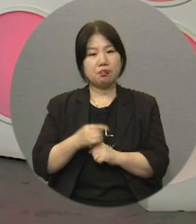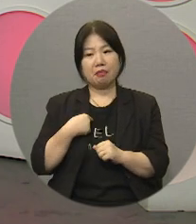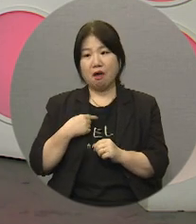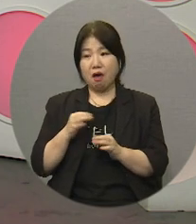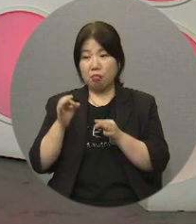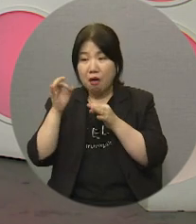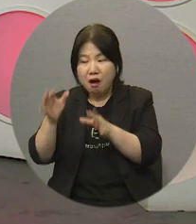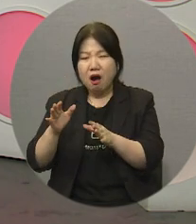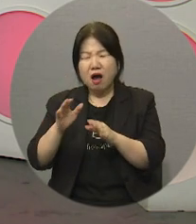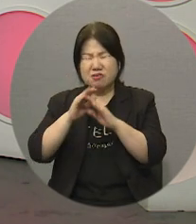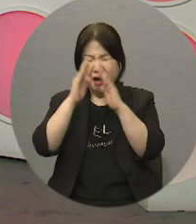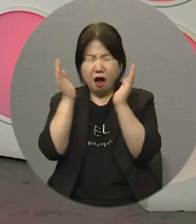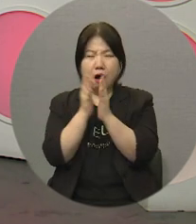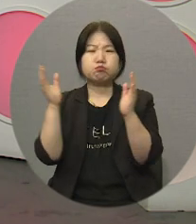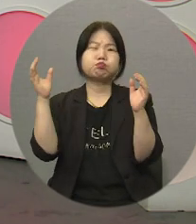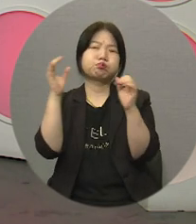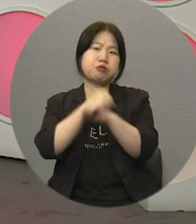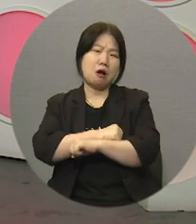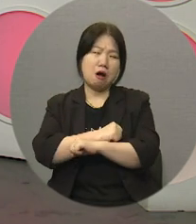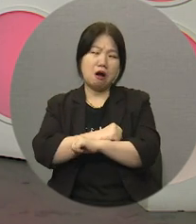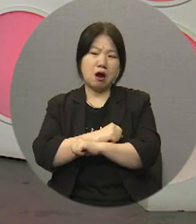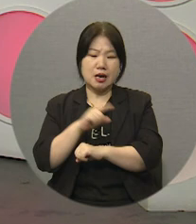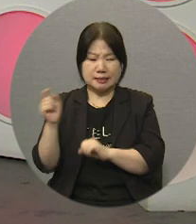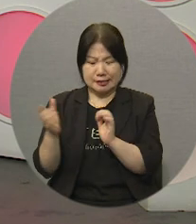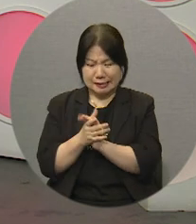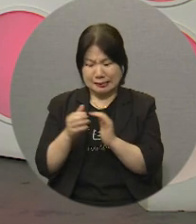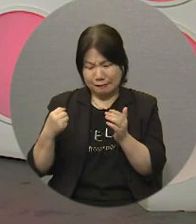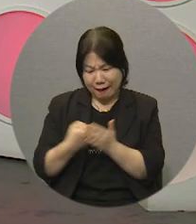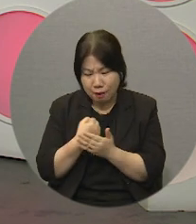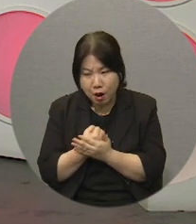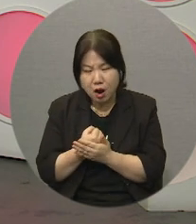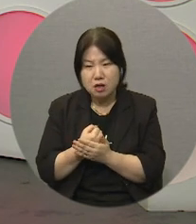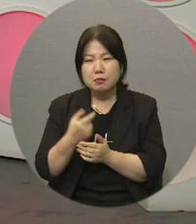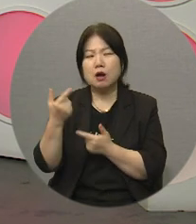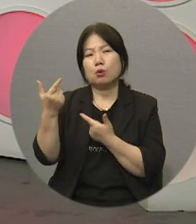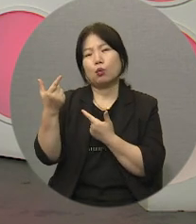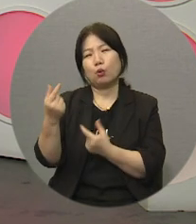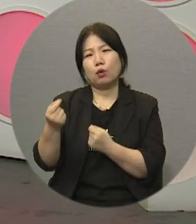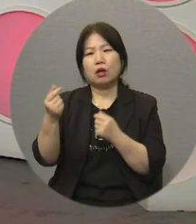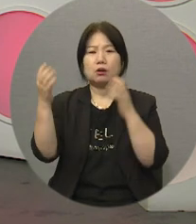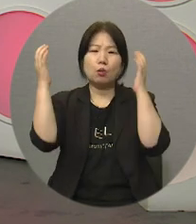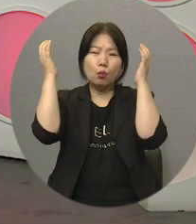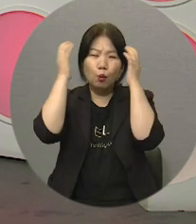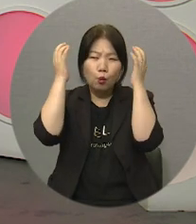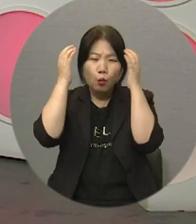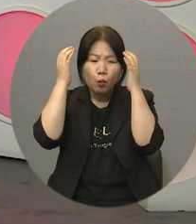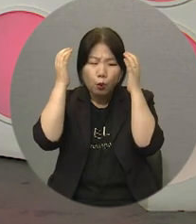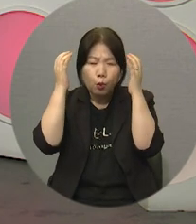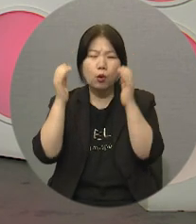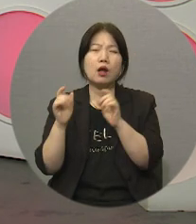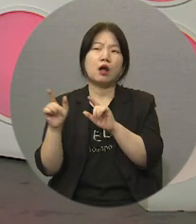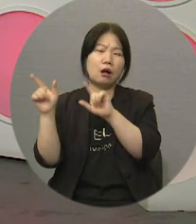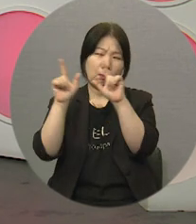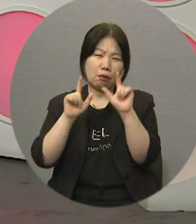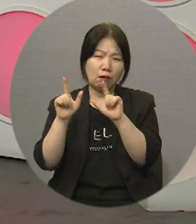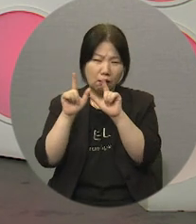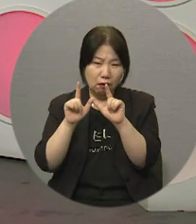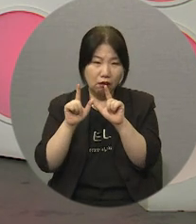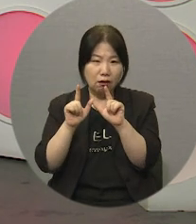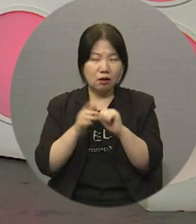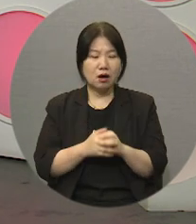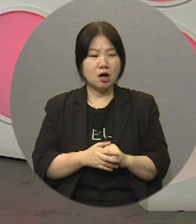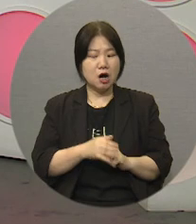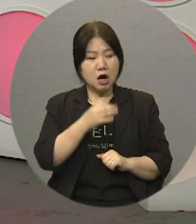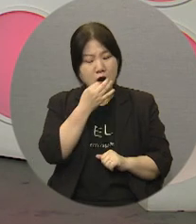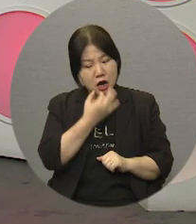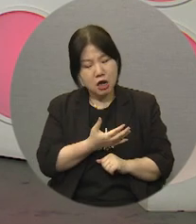투자금을 몽땅 날렸습니다. 지인을 원망했지만 형편이 안 좋아진 건 그도 마찬가지였습니다.